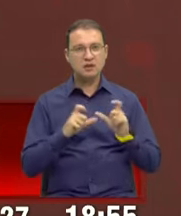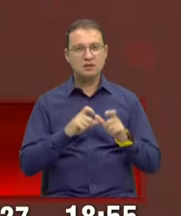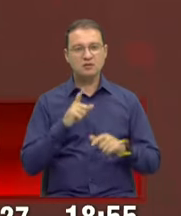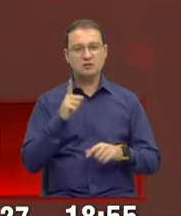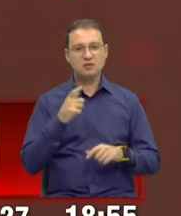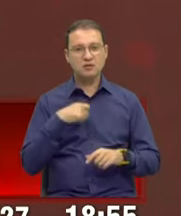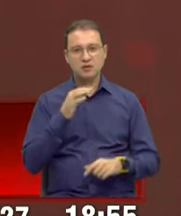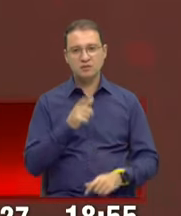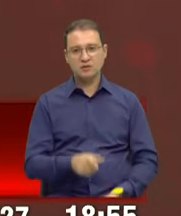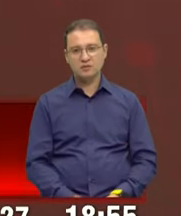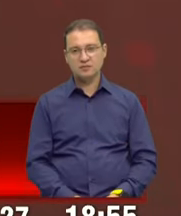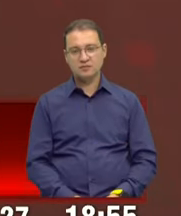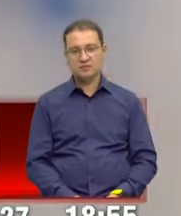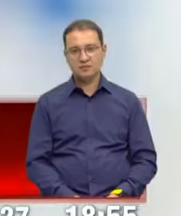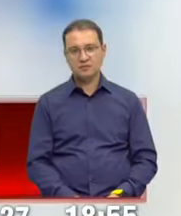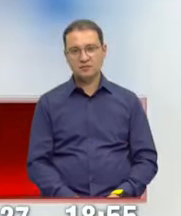Taşkın'ın özel haberi.